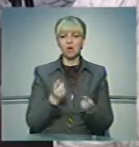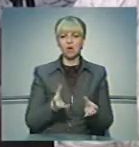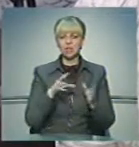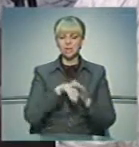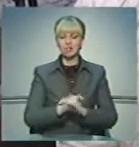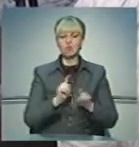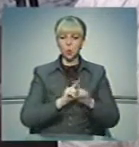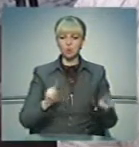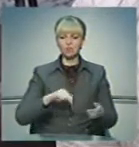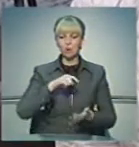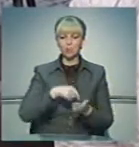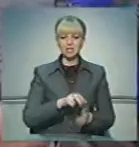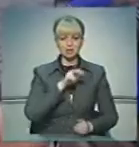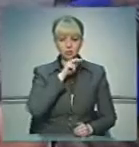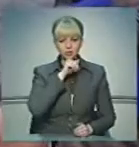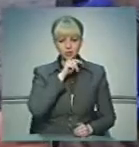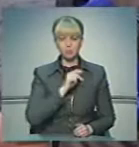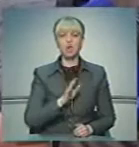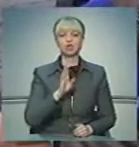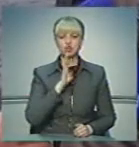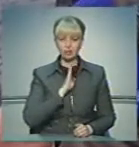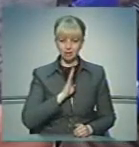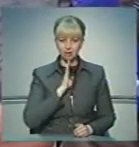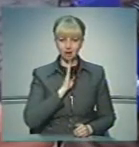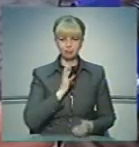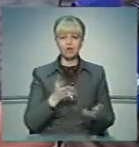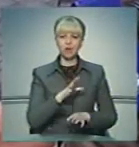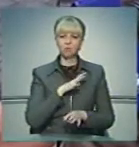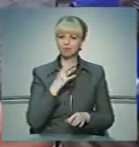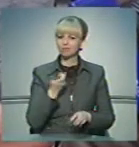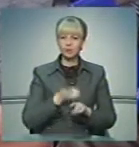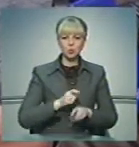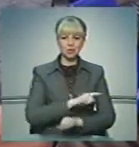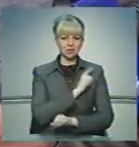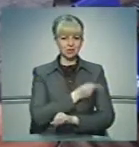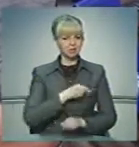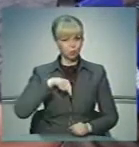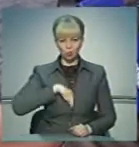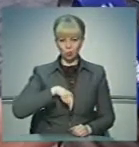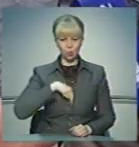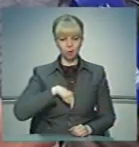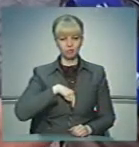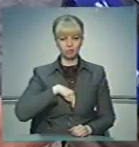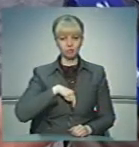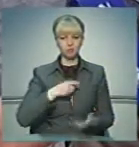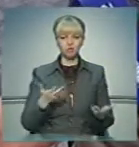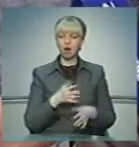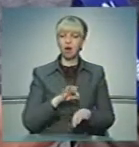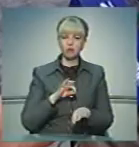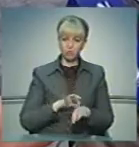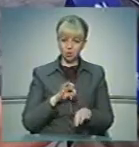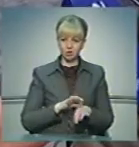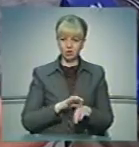внесок, особливо у місті Чернівців. Жінка, яка була дуже сильна духом, яка